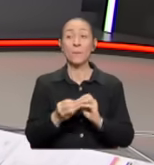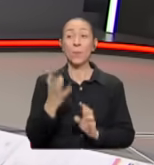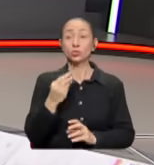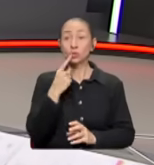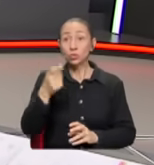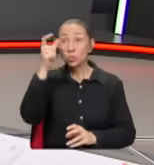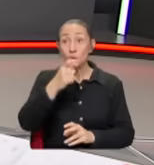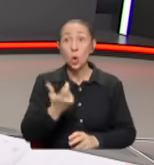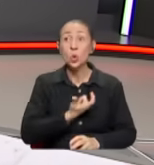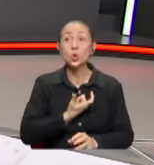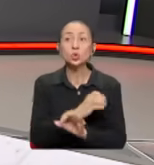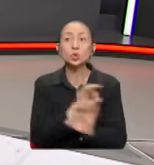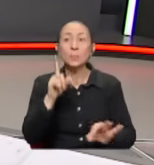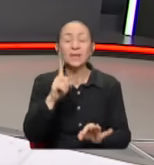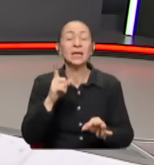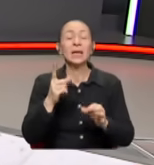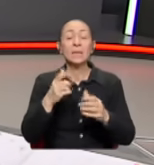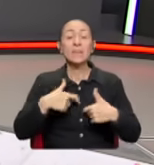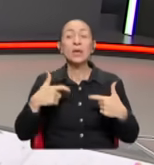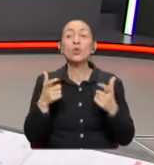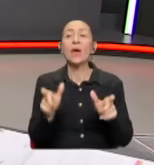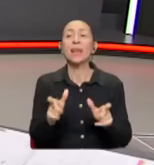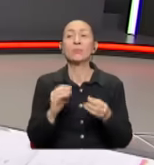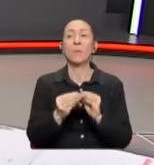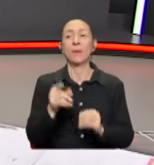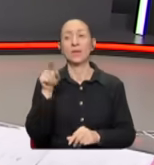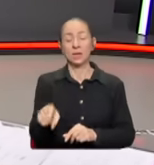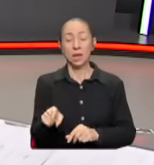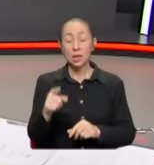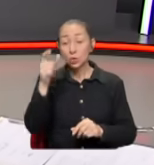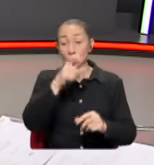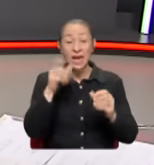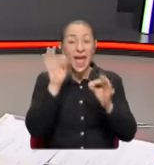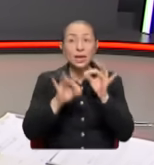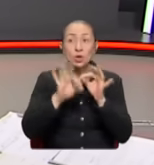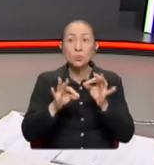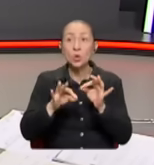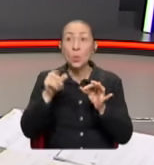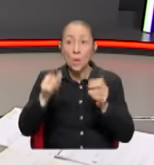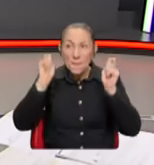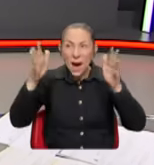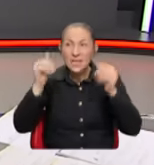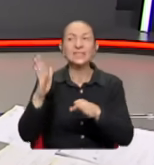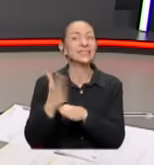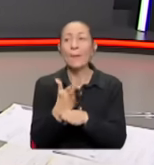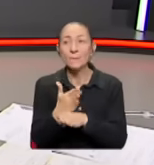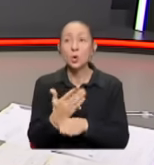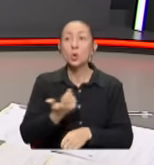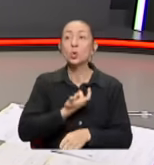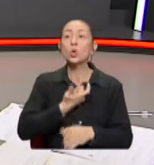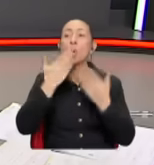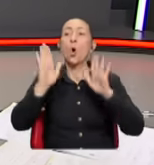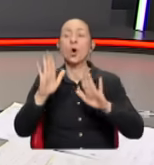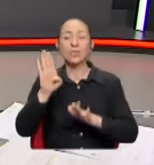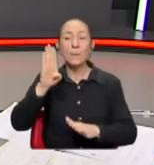söyledi. Türkiye'de hukuksuzluk bir milli güvenlik meselesi. Türkiye'deki ekonominin durumu, bu pahalılığın sebebi hukuksuzluk